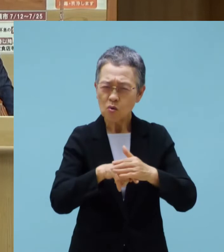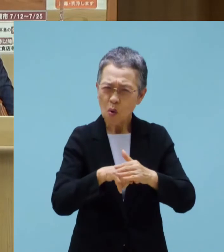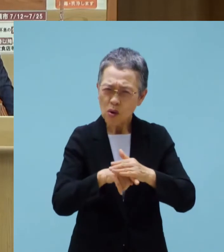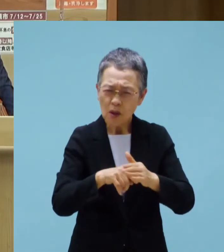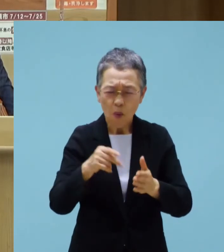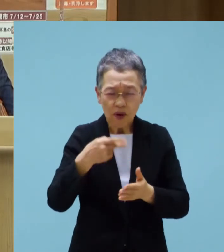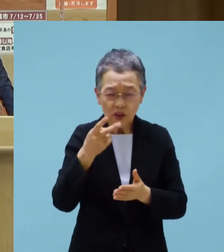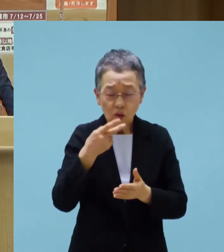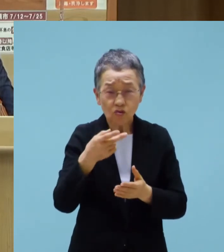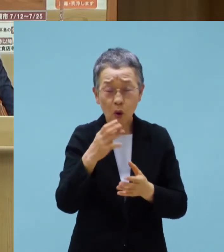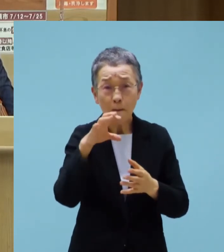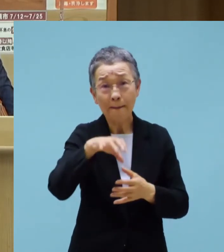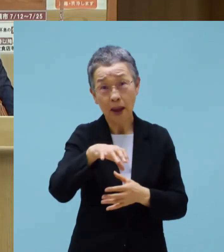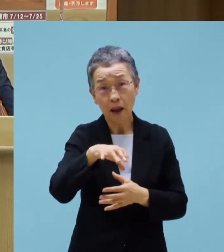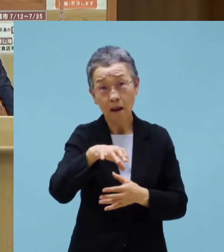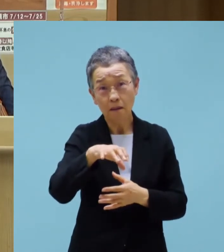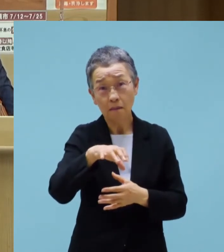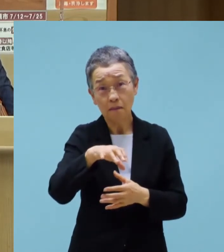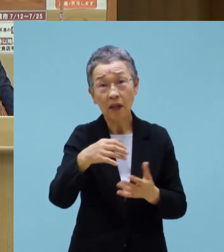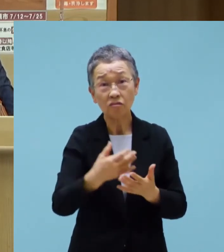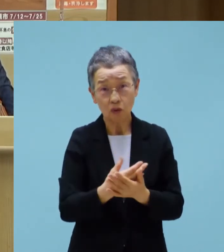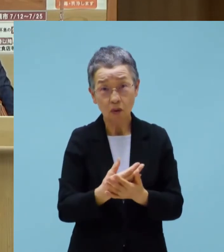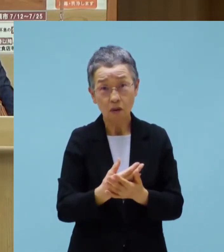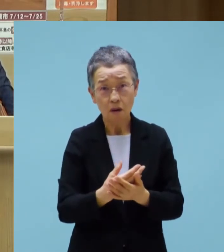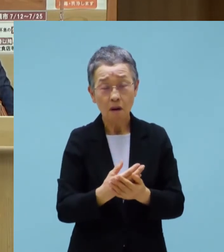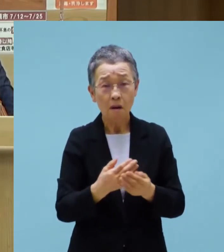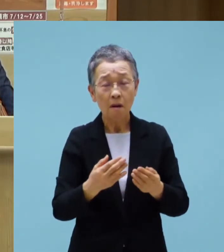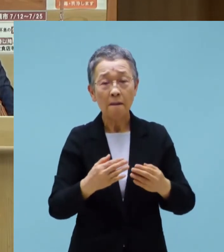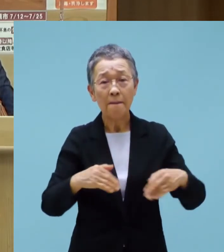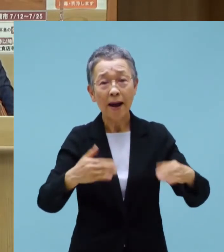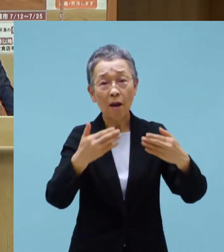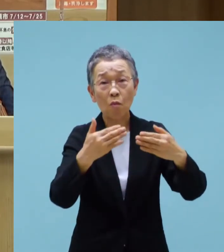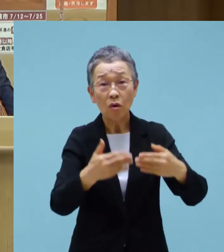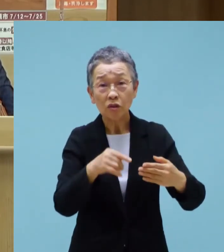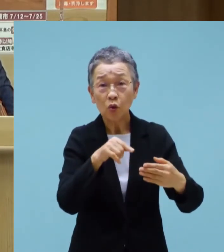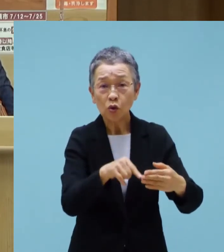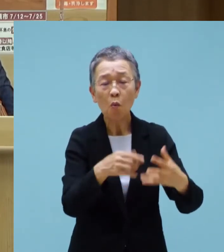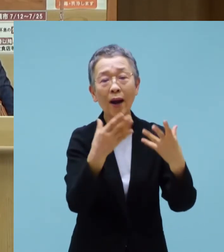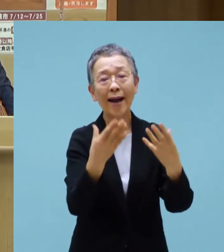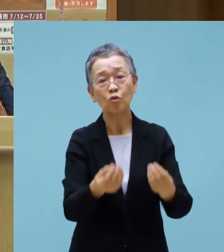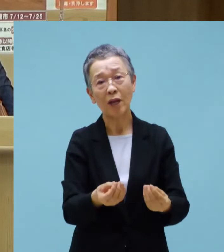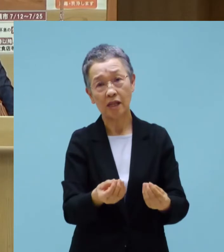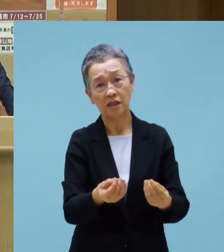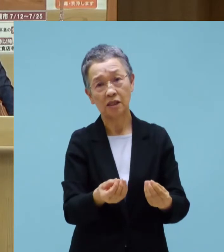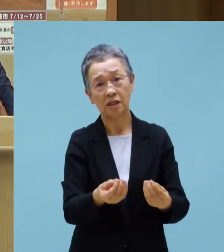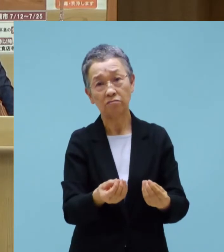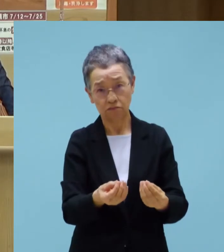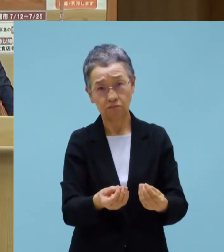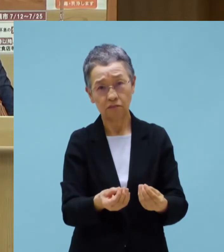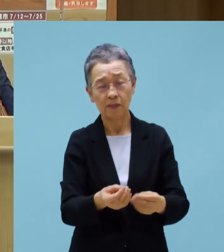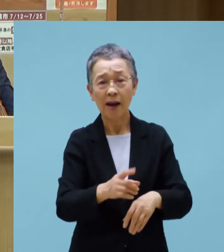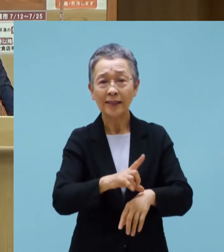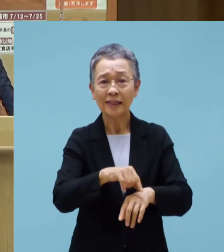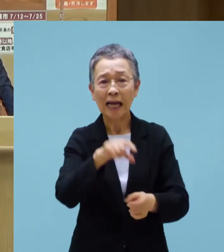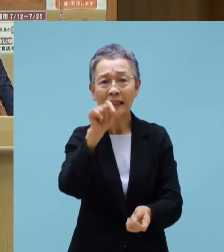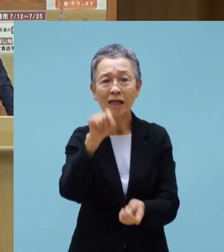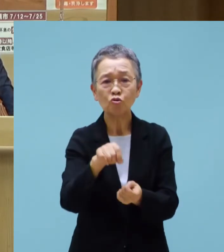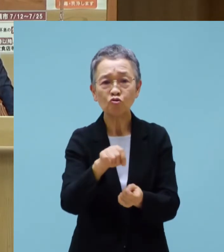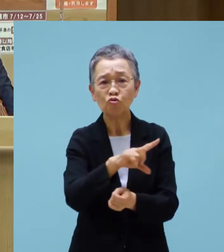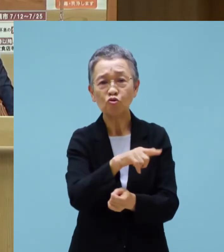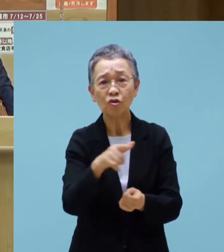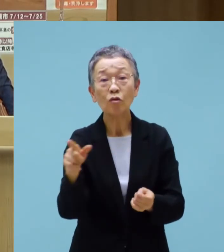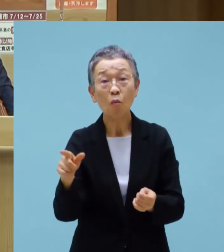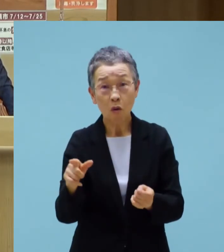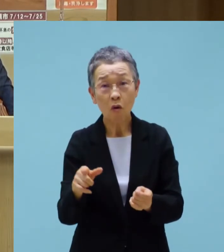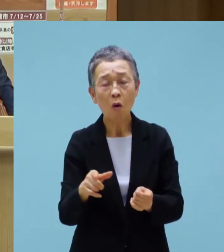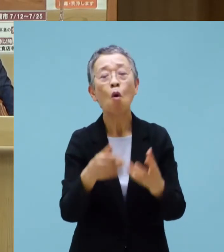で、まん延防止等重点措置も解除されたし、いわゆる時間短縮なども、解